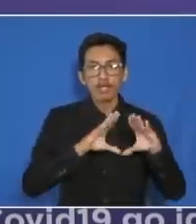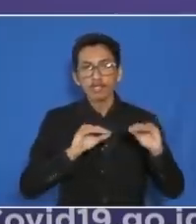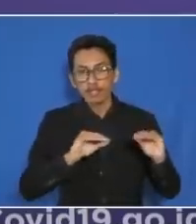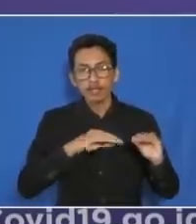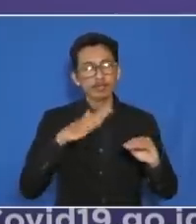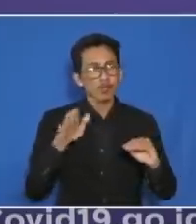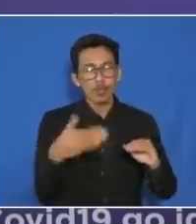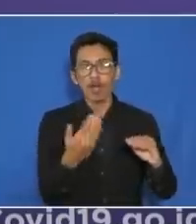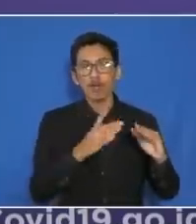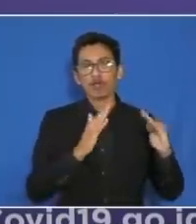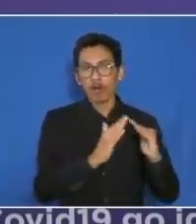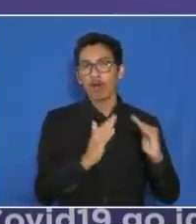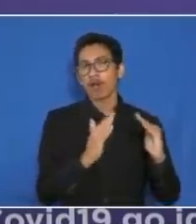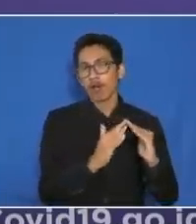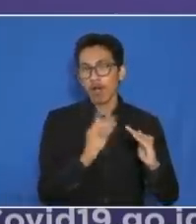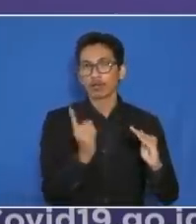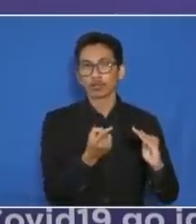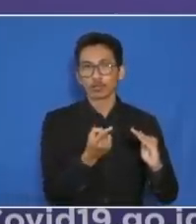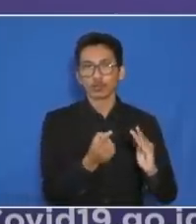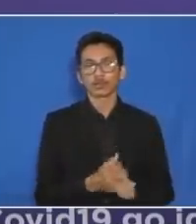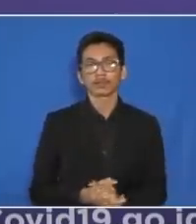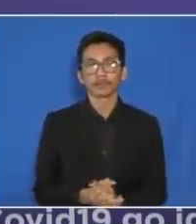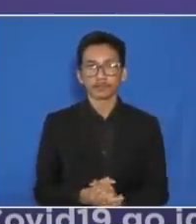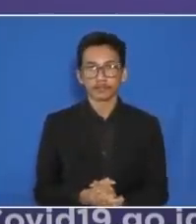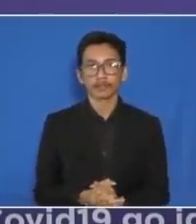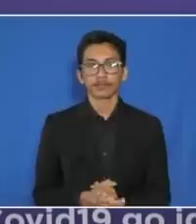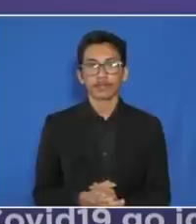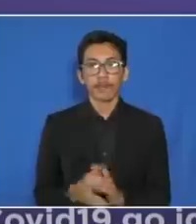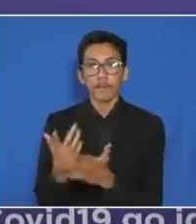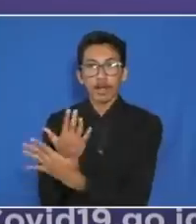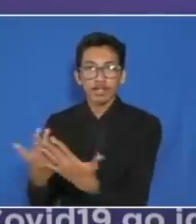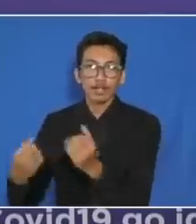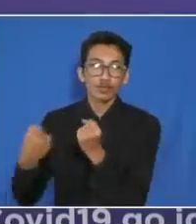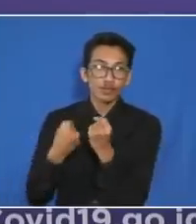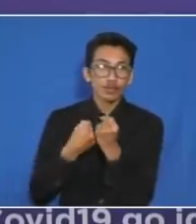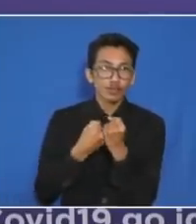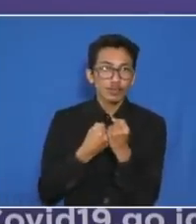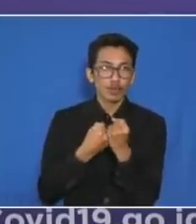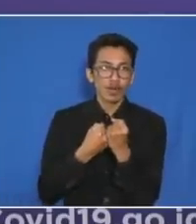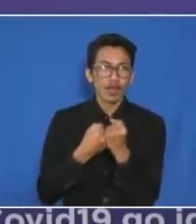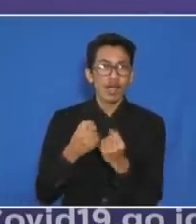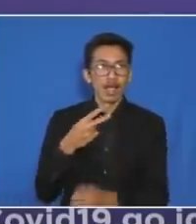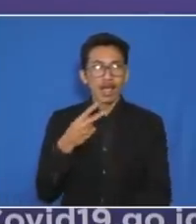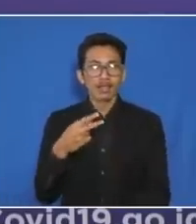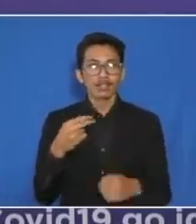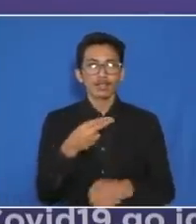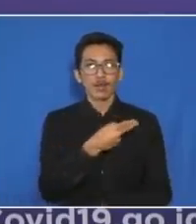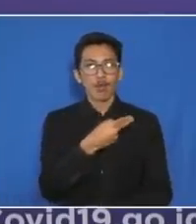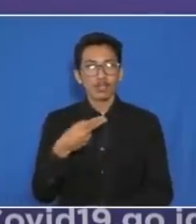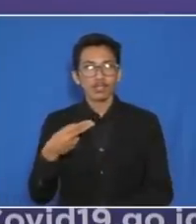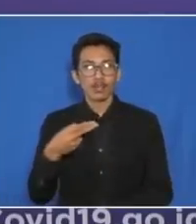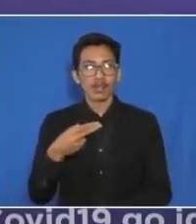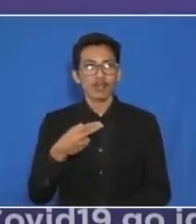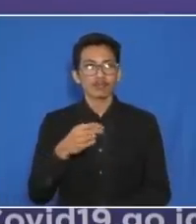dengan dukungan dari seluruh elemen masyarakat bangsa ini mampu untuk menjadi lebih